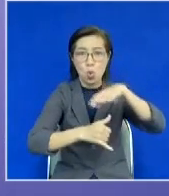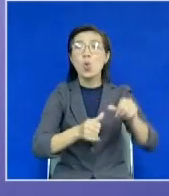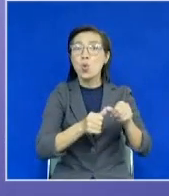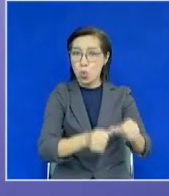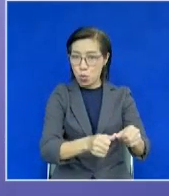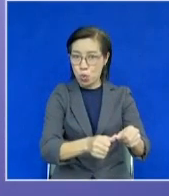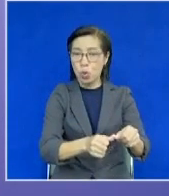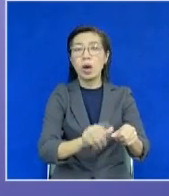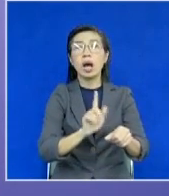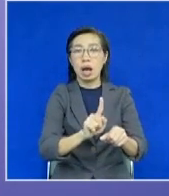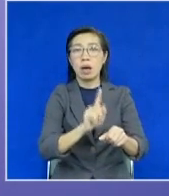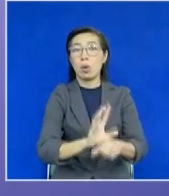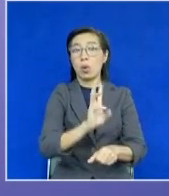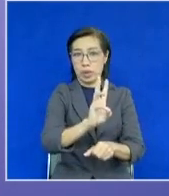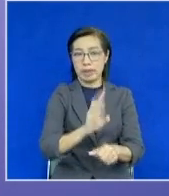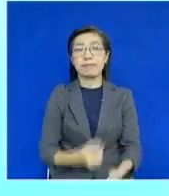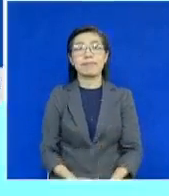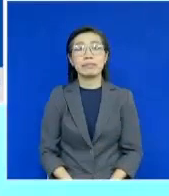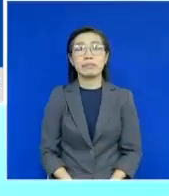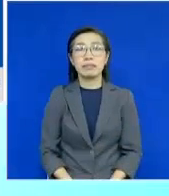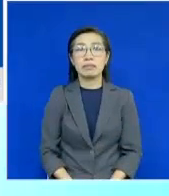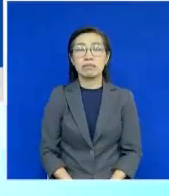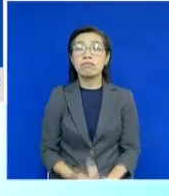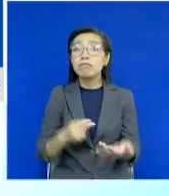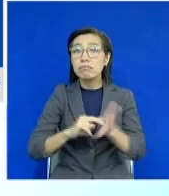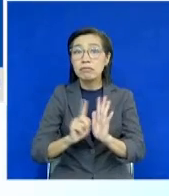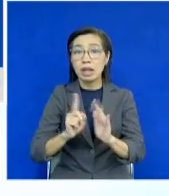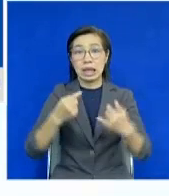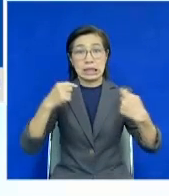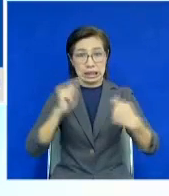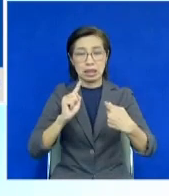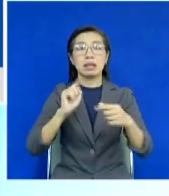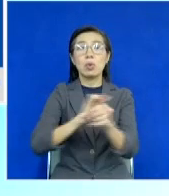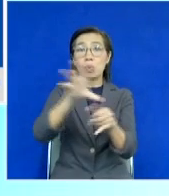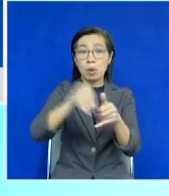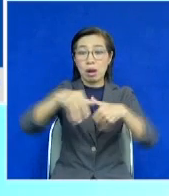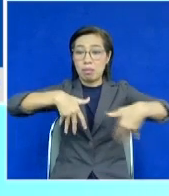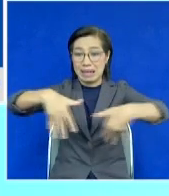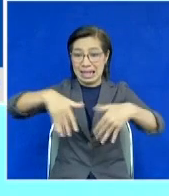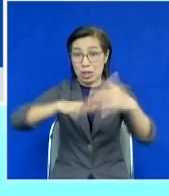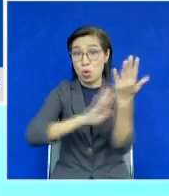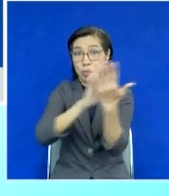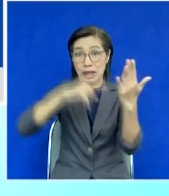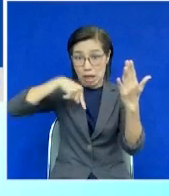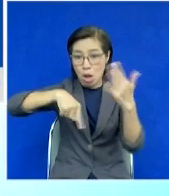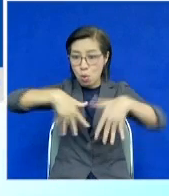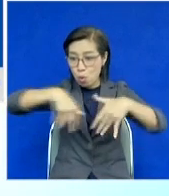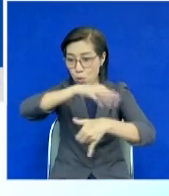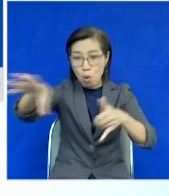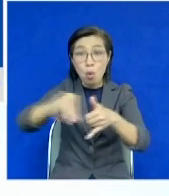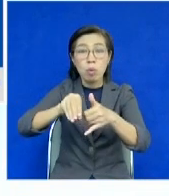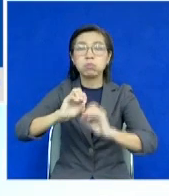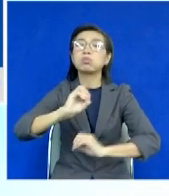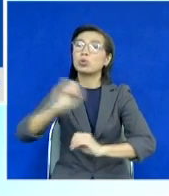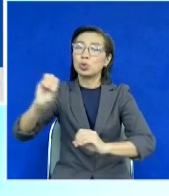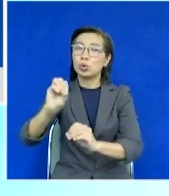ในสถานที่เฝ้าระวังที่รัฐจัดให้ค่ะนั่นหมายความว่าจำนวนผู้ติดเชื้อภายในประเทศของเรายังคงเป็น0รายอย่างต่อเ